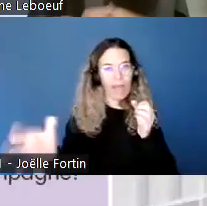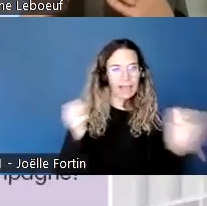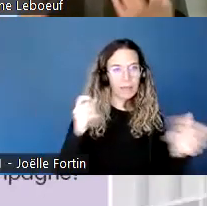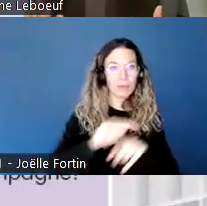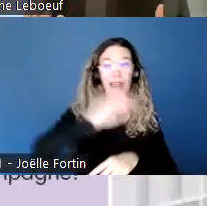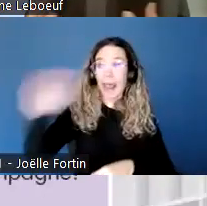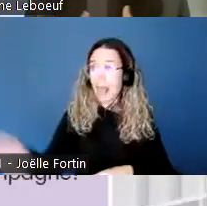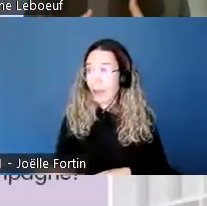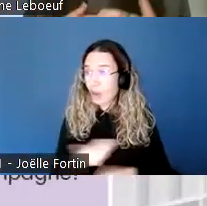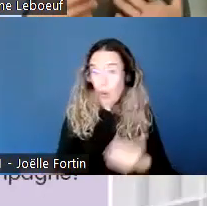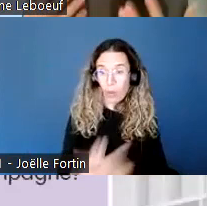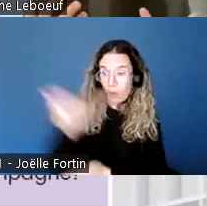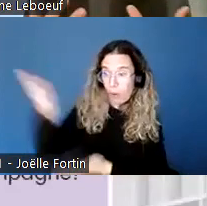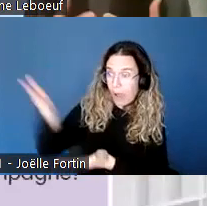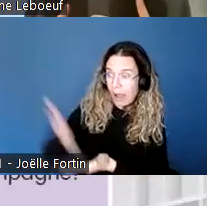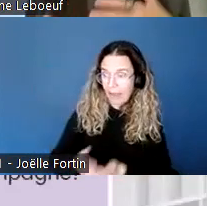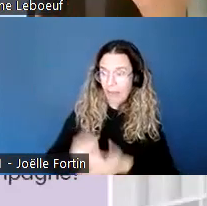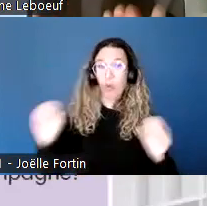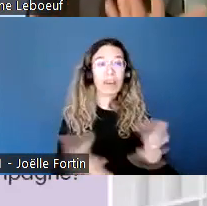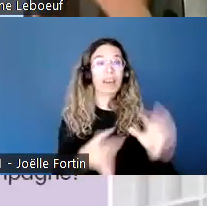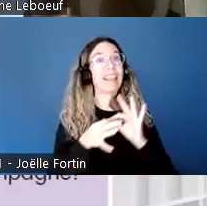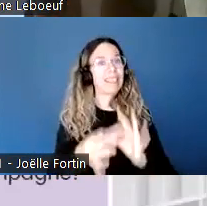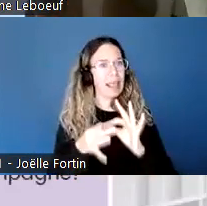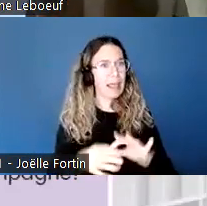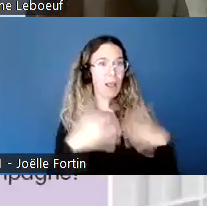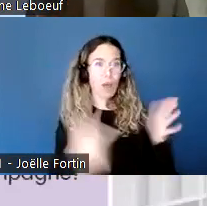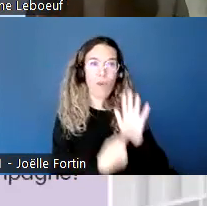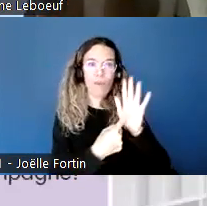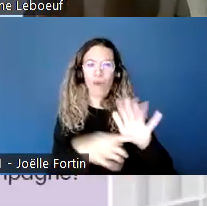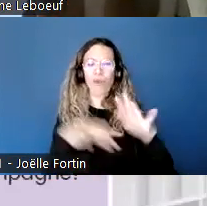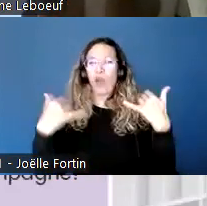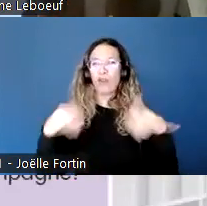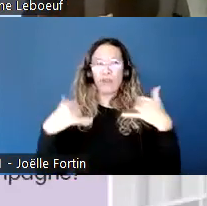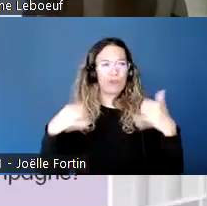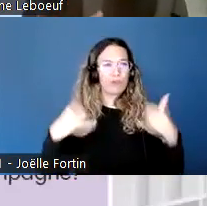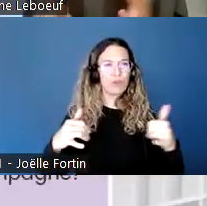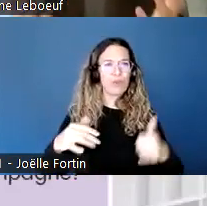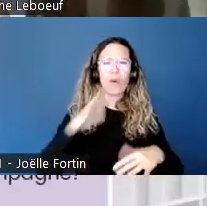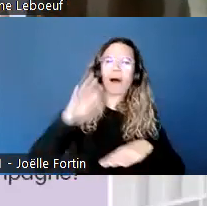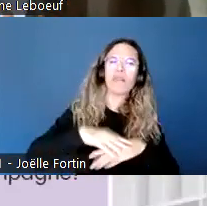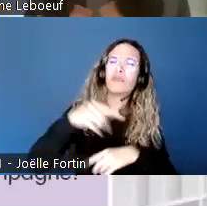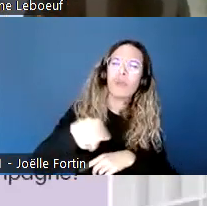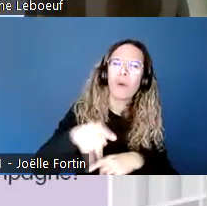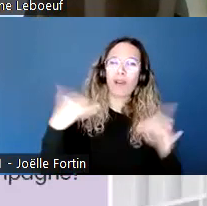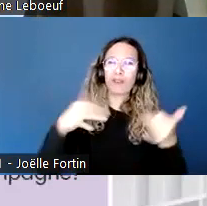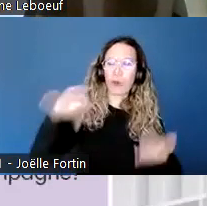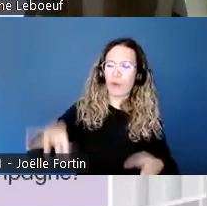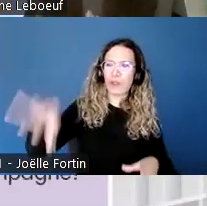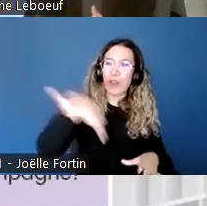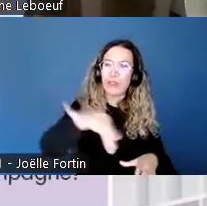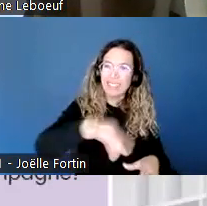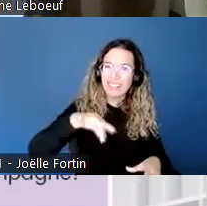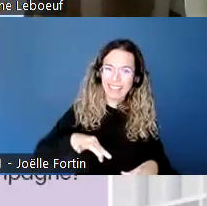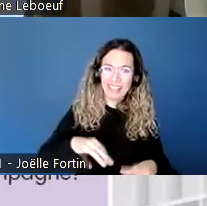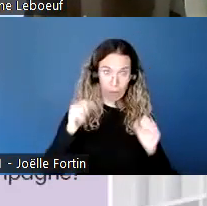nouveaux résidents, des activités pour créer des liens. Donc, ici, je vous présente le jeu Parlez-nous de vous, qui est un jeu de société qui peut, entre